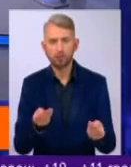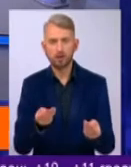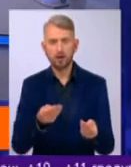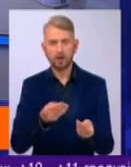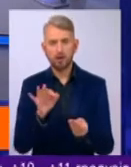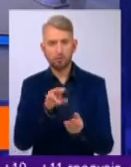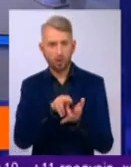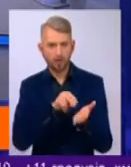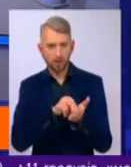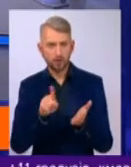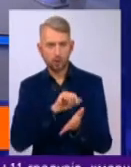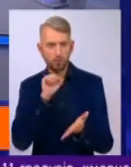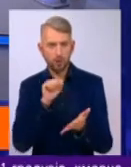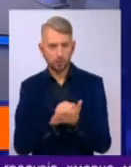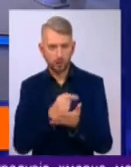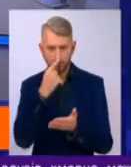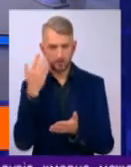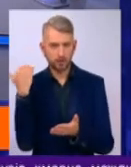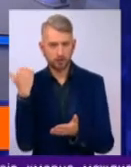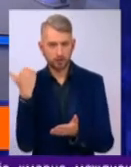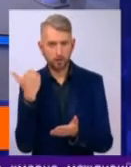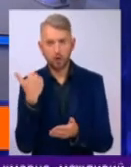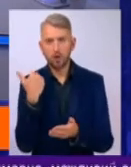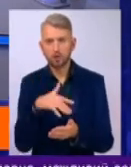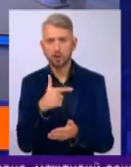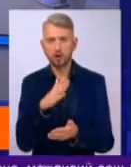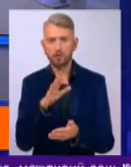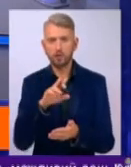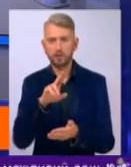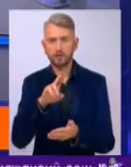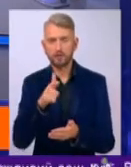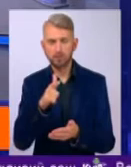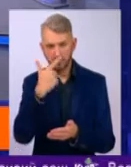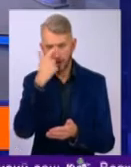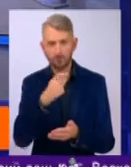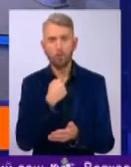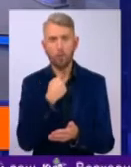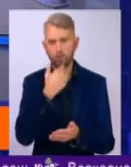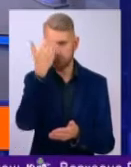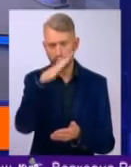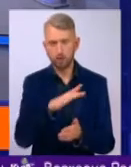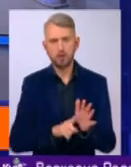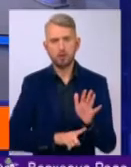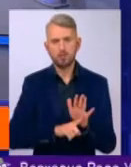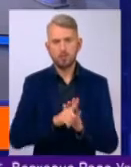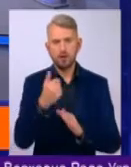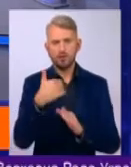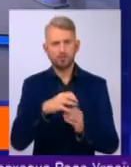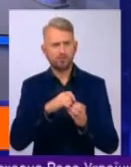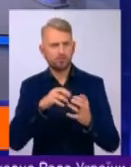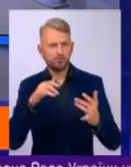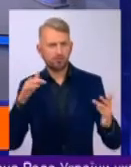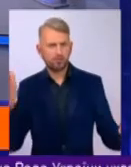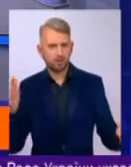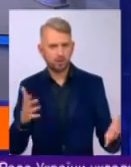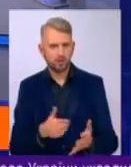записів, які опублікувалися не так давно, уже Гвоздь заявив відносно того, що голос не його, і пішла з того приводу вже якісь